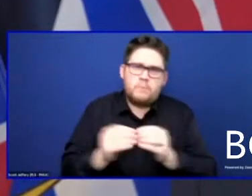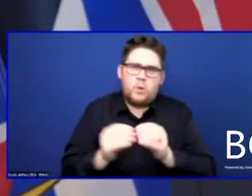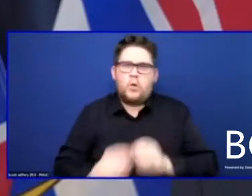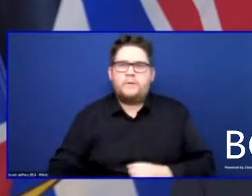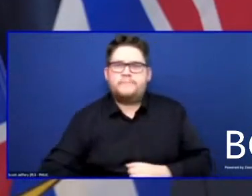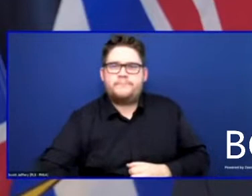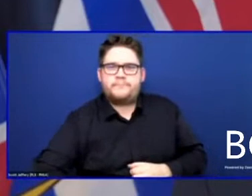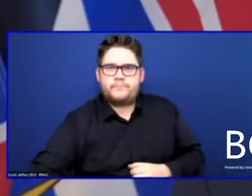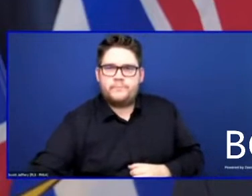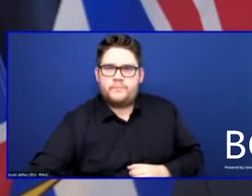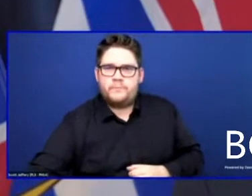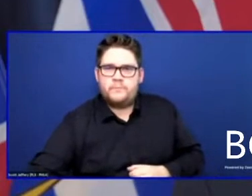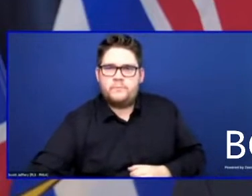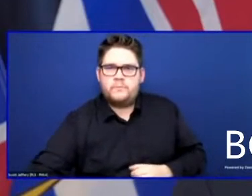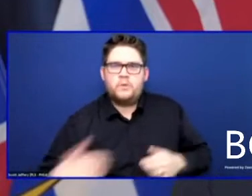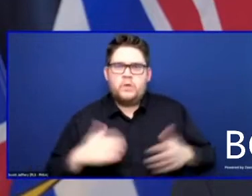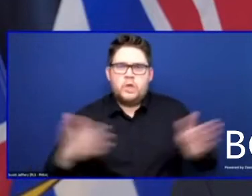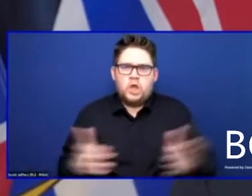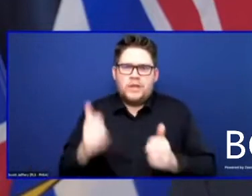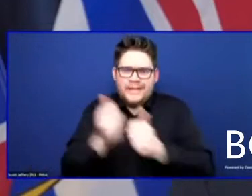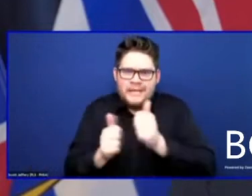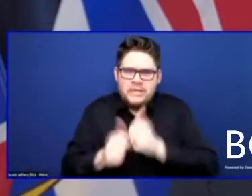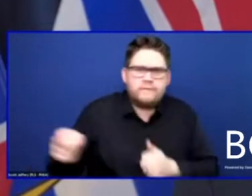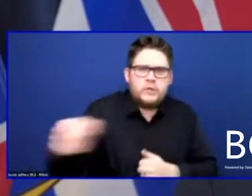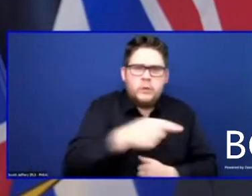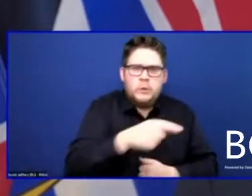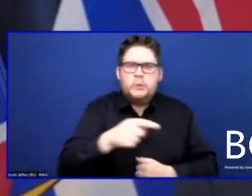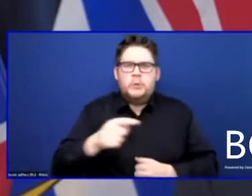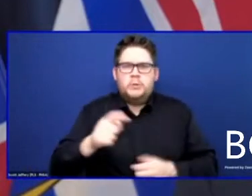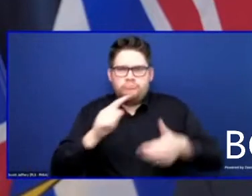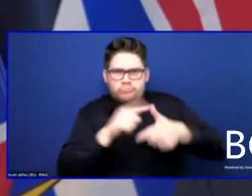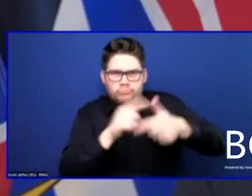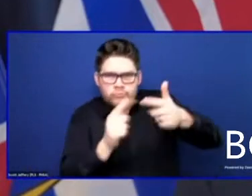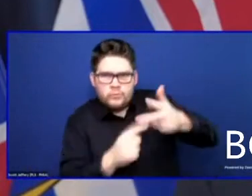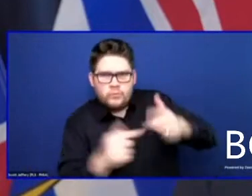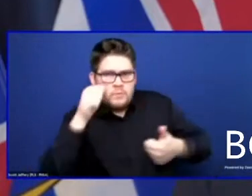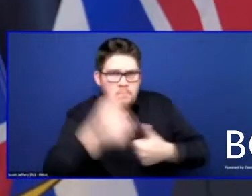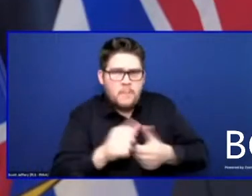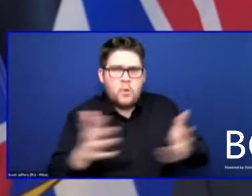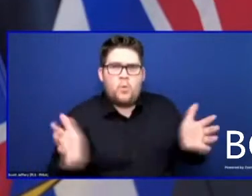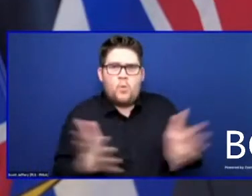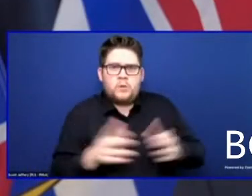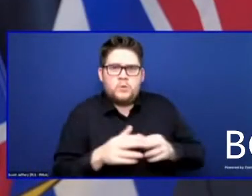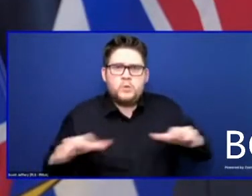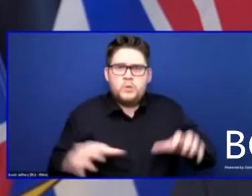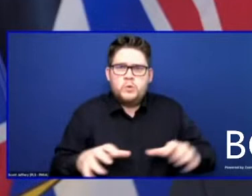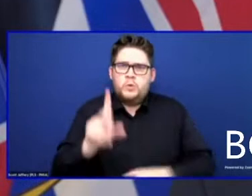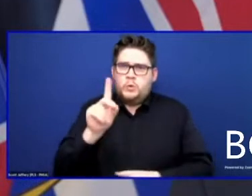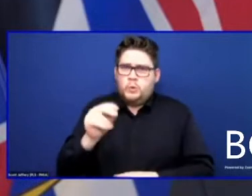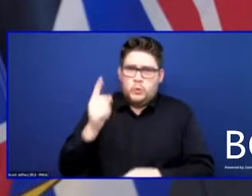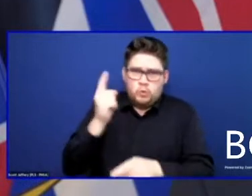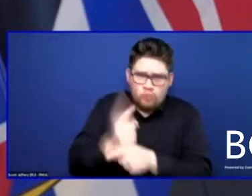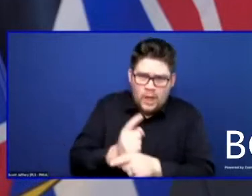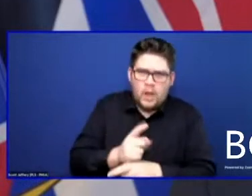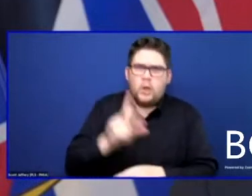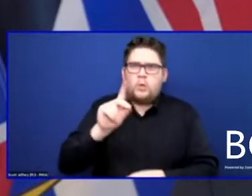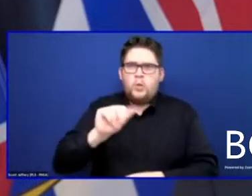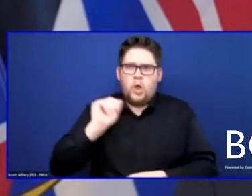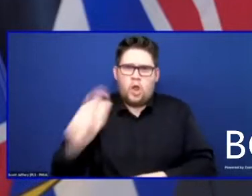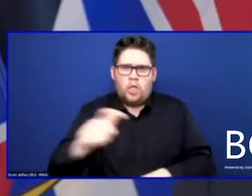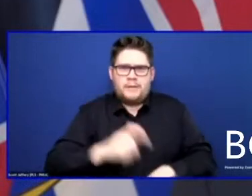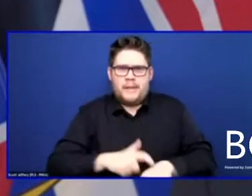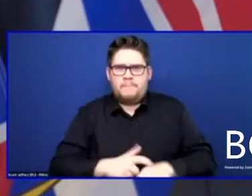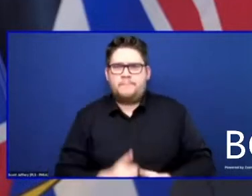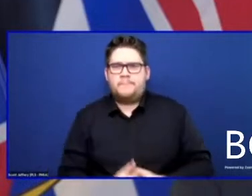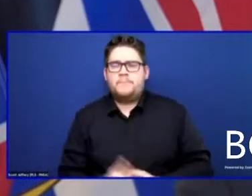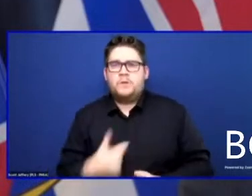这 to 个地 use our 步， COVID 所 skills 以 without delay 我 and 们已 without 经都 fail. 知道 We 如 must do 何 what 应 we've been 对 taught, 这 we 个 must 新 do 冠 what 病 we 毒 know 的各种 works, 技 and 巧 we must, 技 must